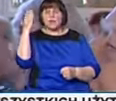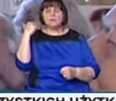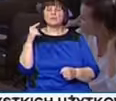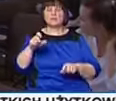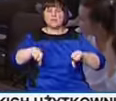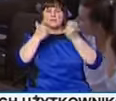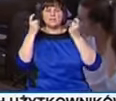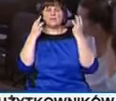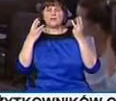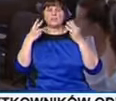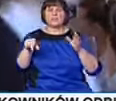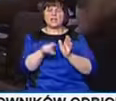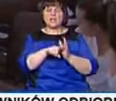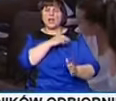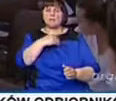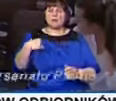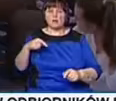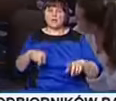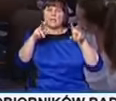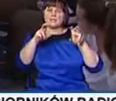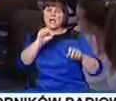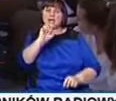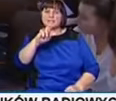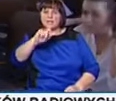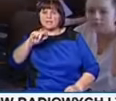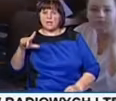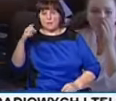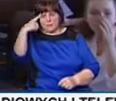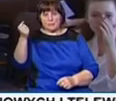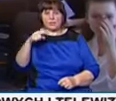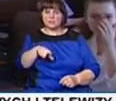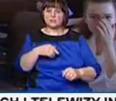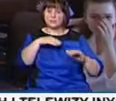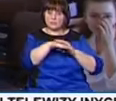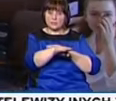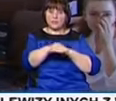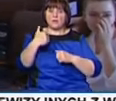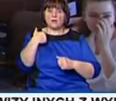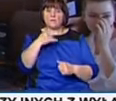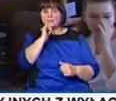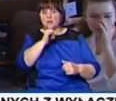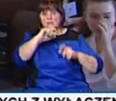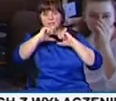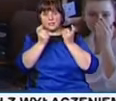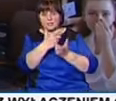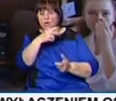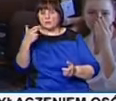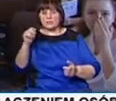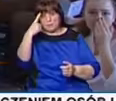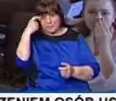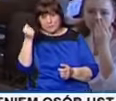wydarzenia. Arsenał pamięci to właśnie próba uchowania od zapomnienia, ocalenia od